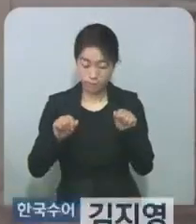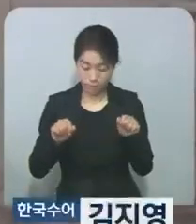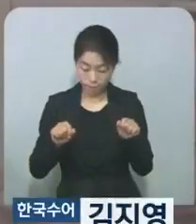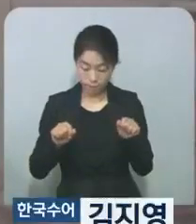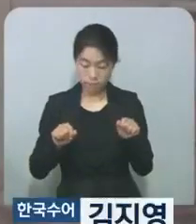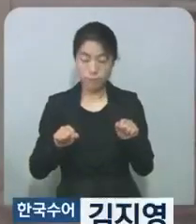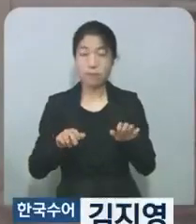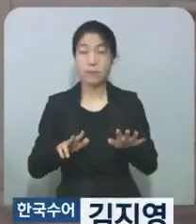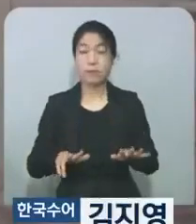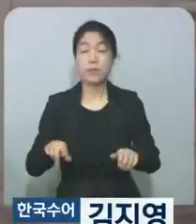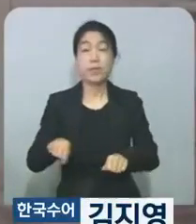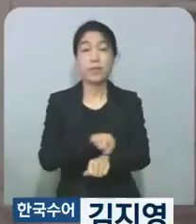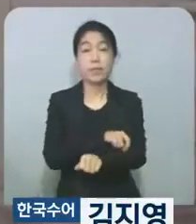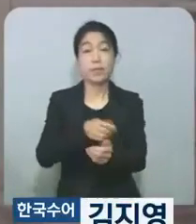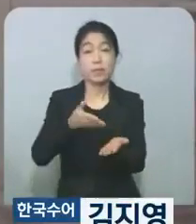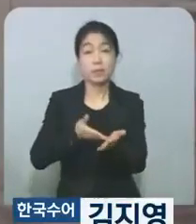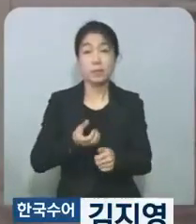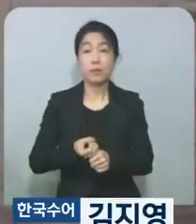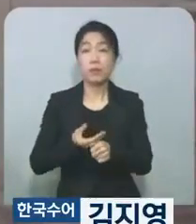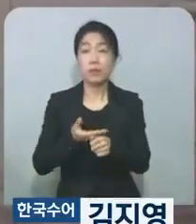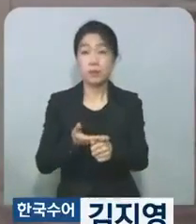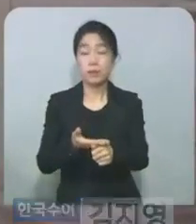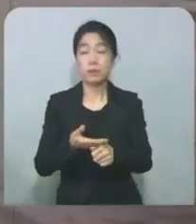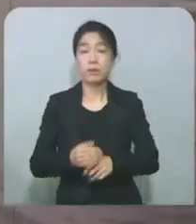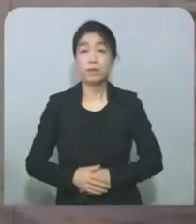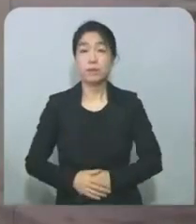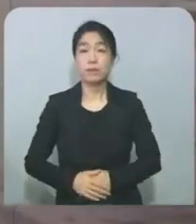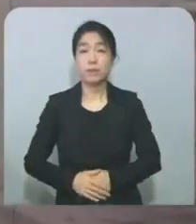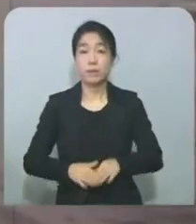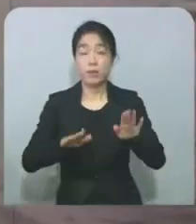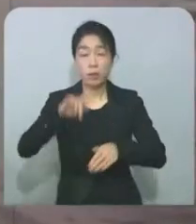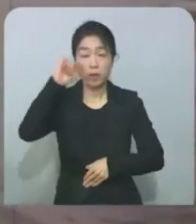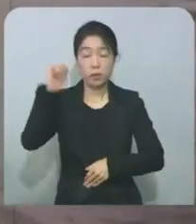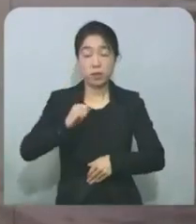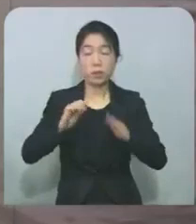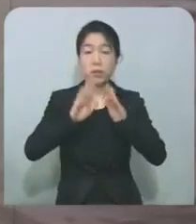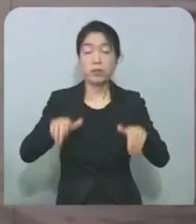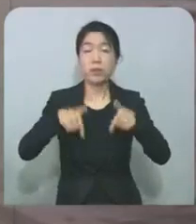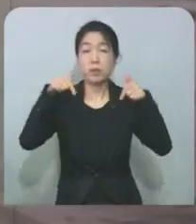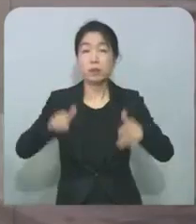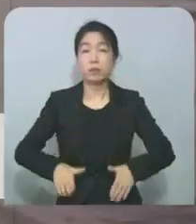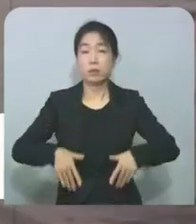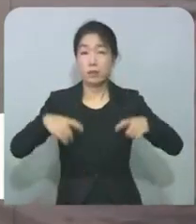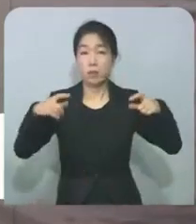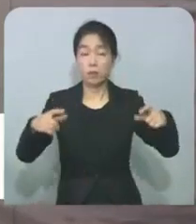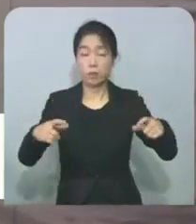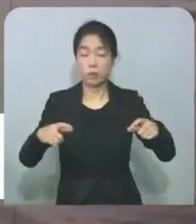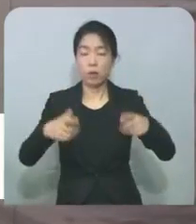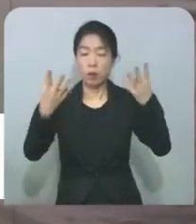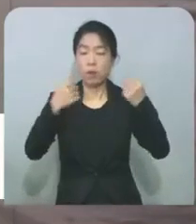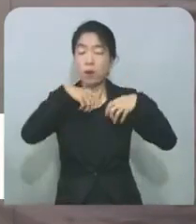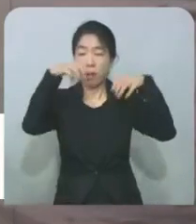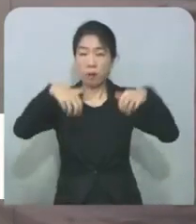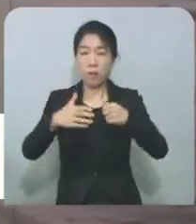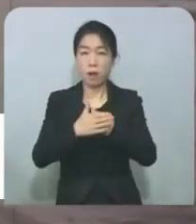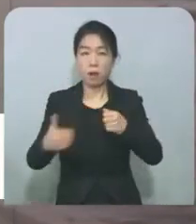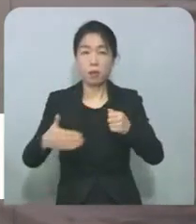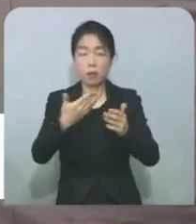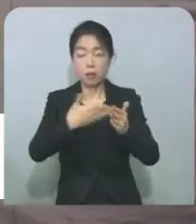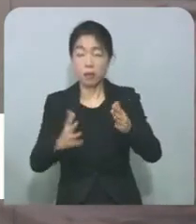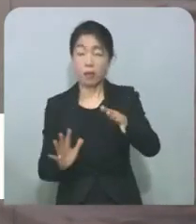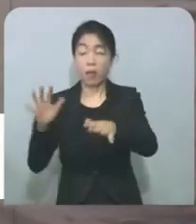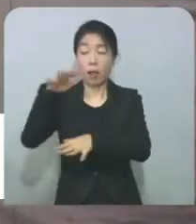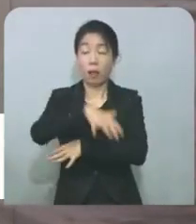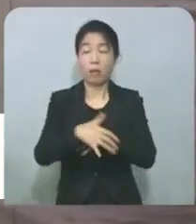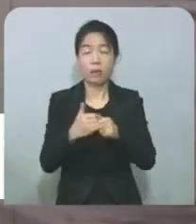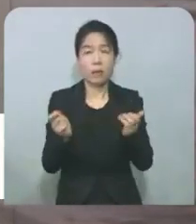안녕하십니까. 지금부터는 뉴스 특보 전해드리겠습니다. 오늘 새벽 전남 서남권에 많은 비가 내리면서 진도천이 범람해 주민들이